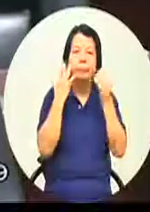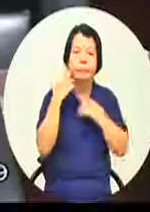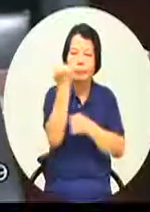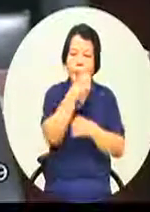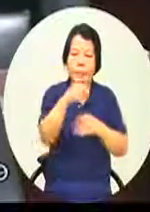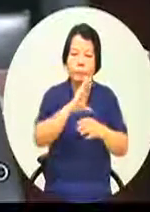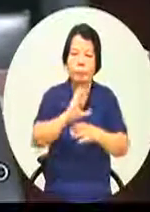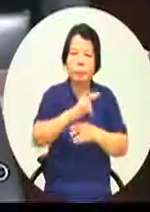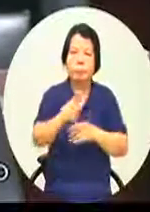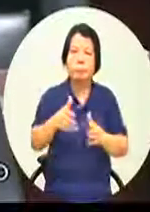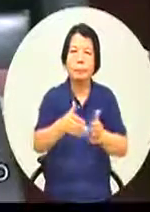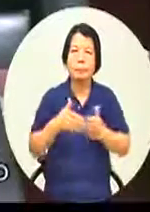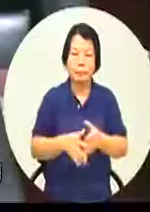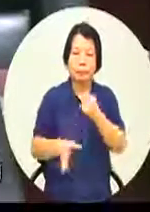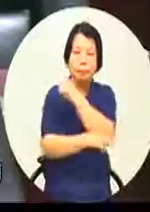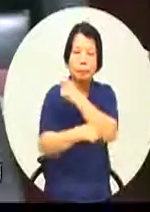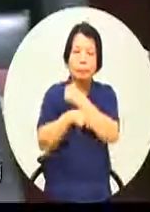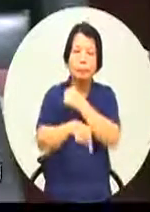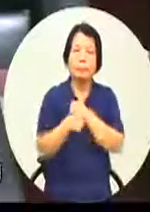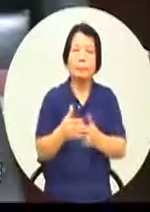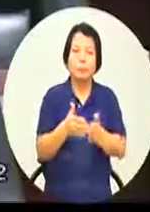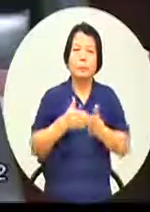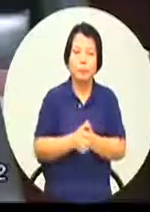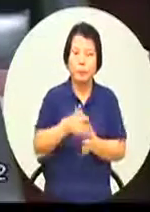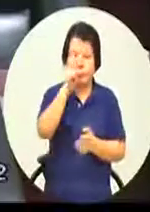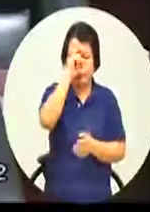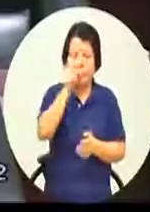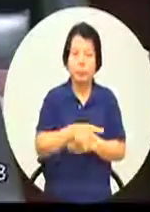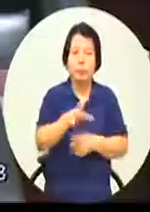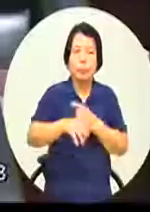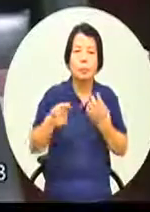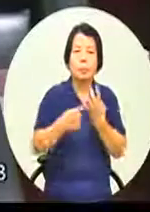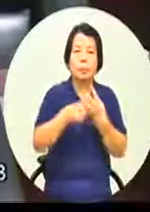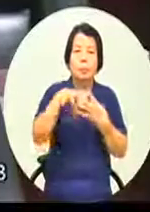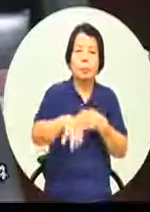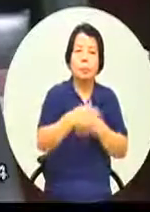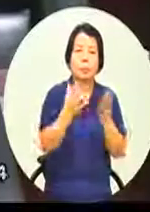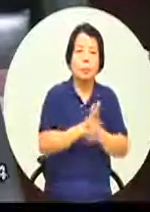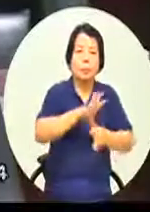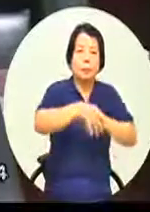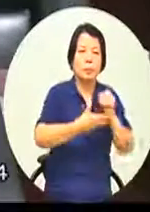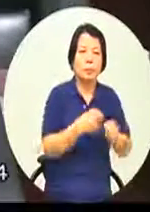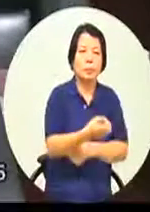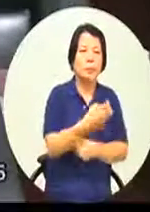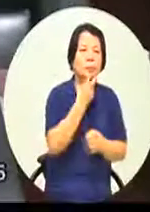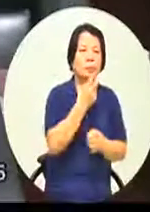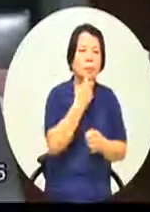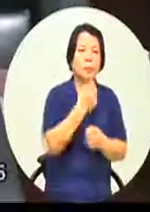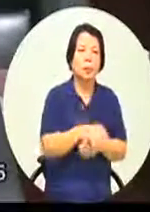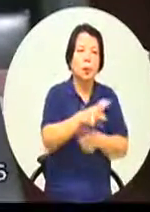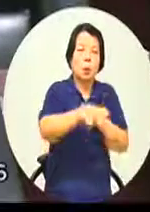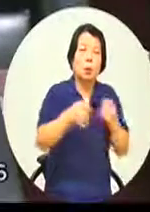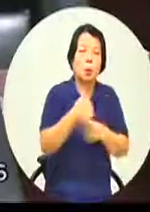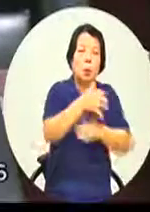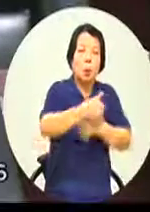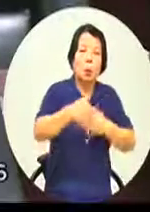方式，可是在积极面，我一直期待我们的农业局，甚至包括我们中央的农委会，我们怎么样去因应我们新